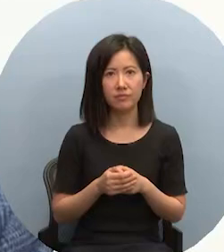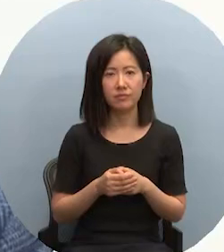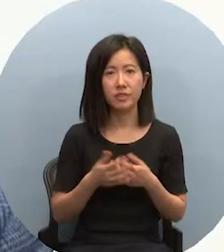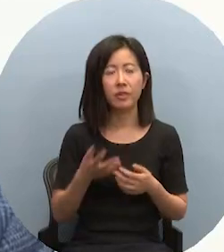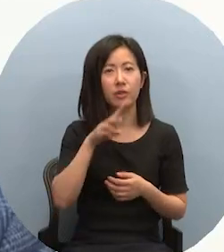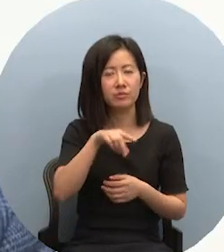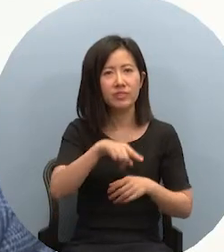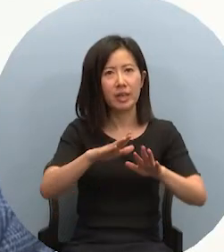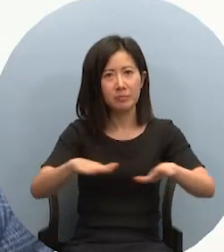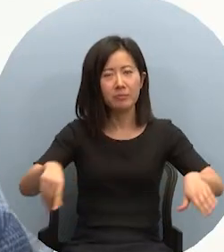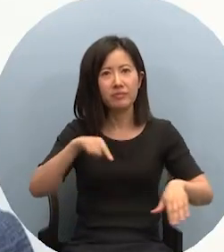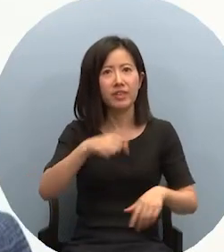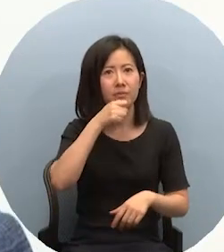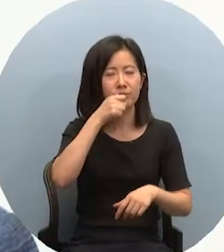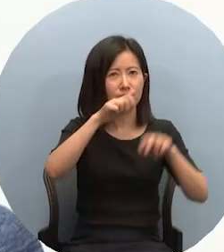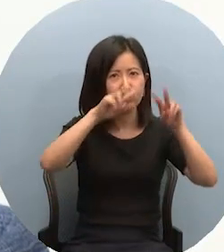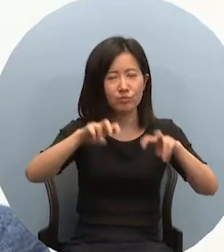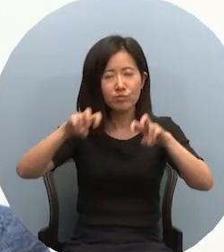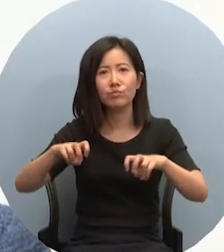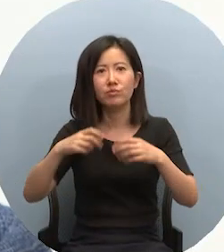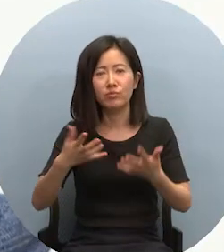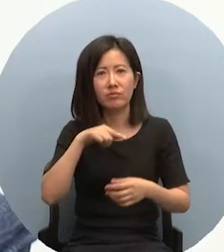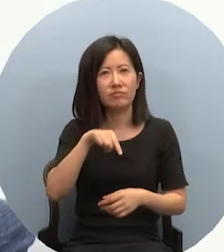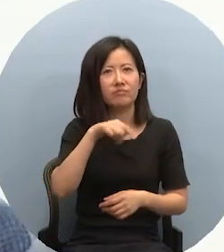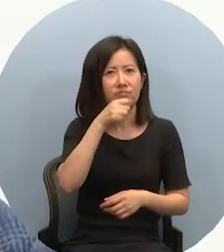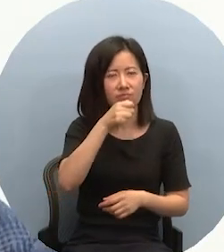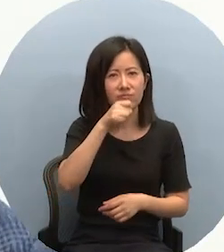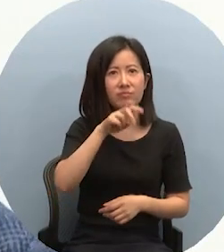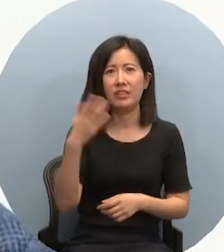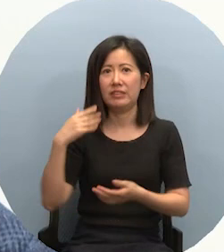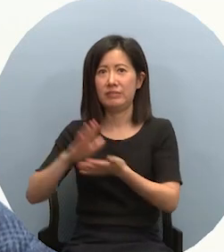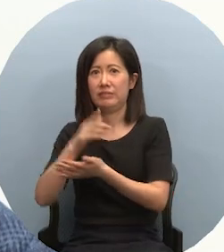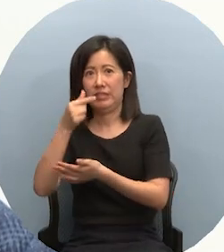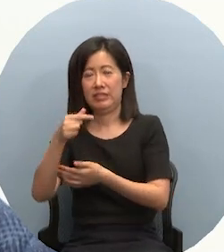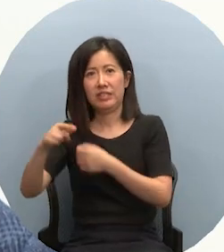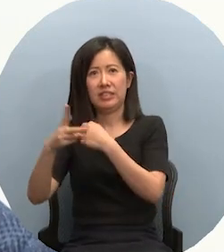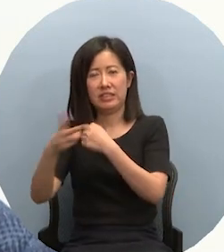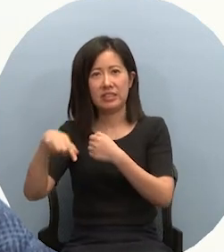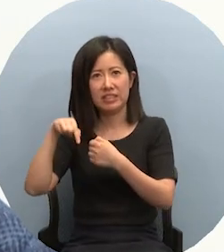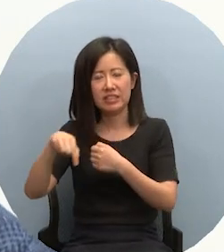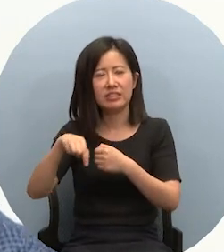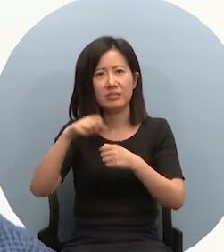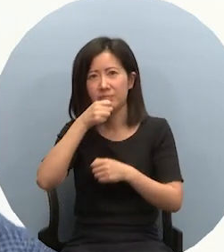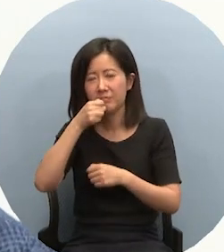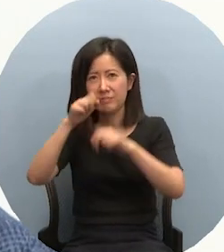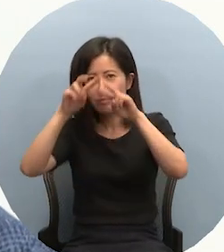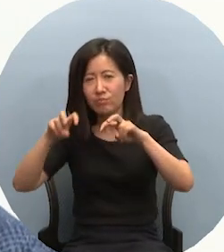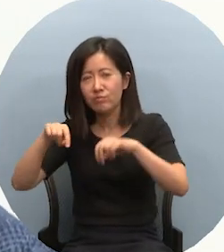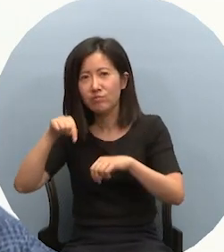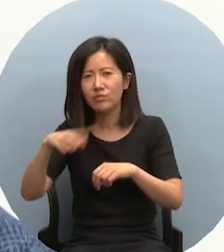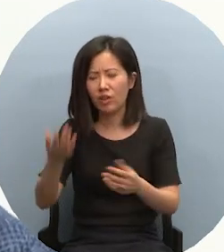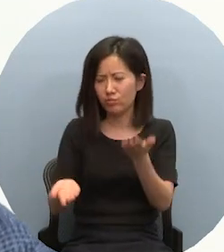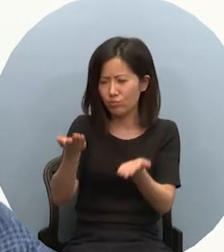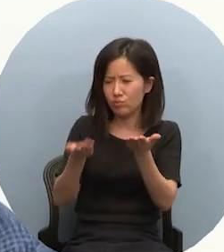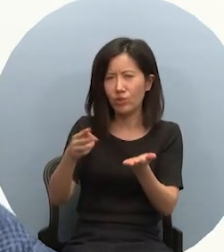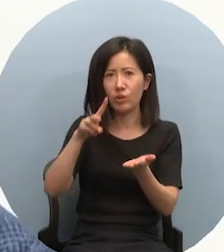咁我哋先睇睇兒童嗰部分啦。今次呢個調查研究同十年前嘅第二次嘅測試嘅比較嘅時候咧，咁我哋發覺